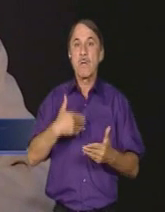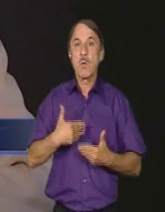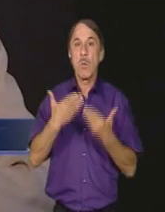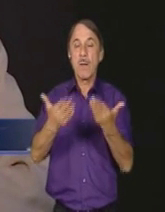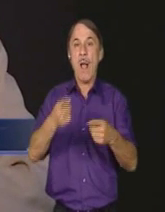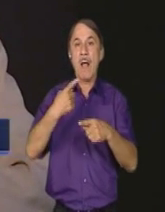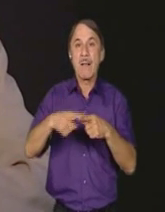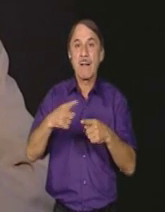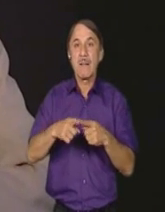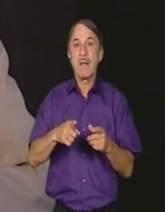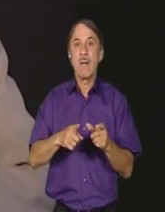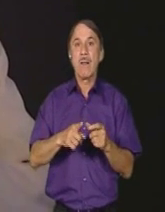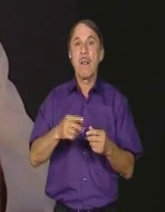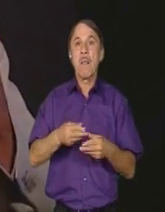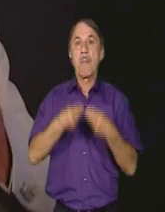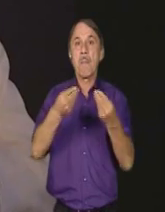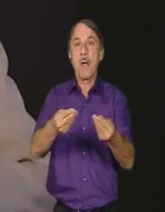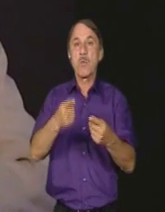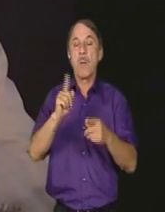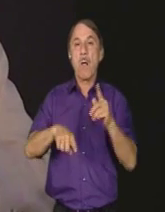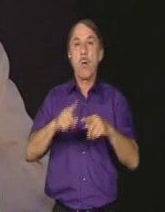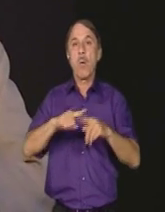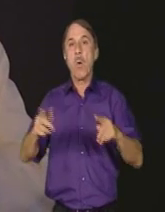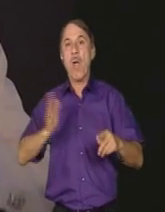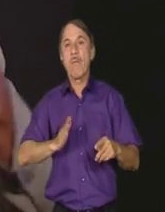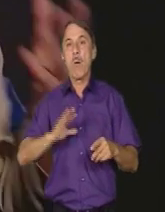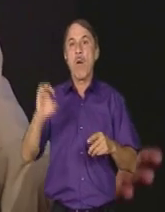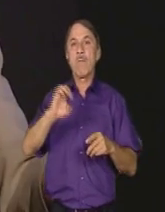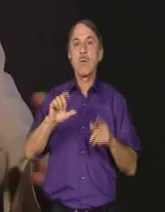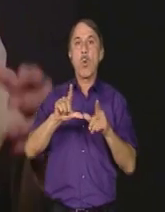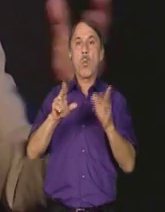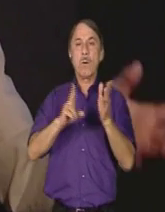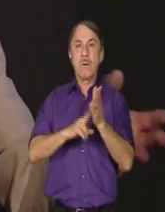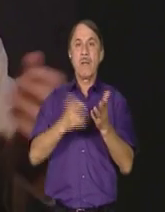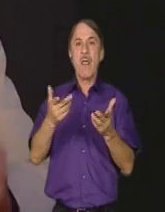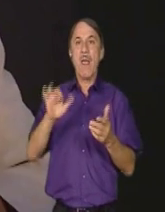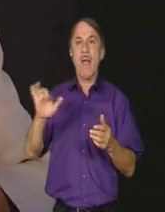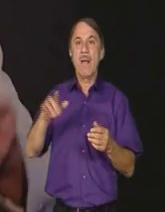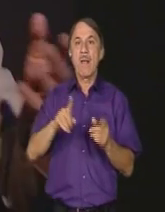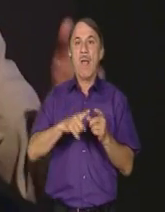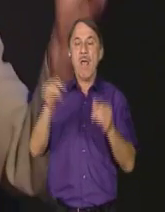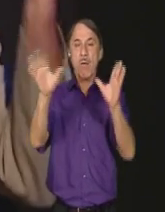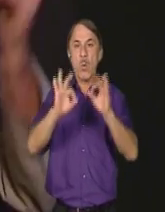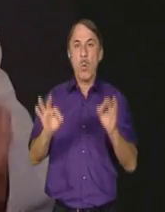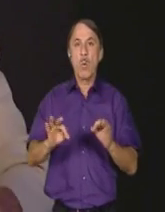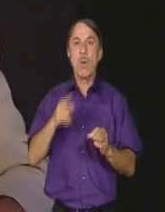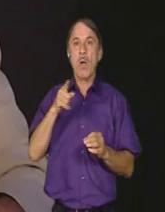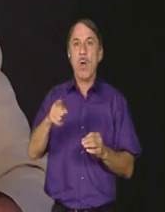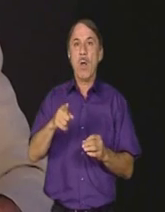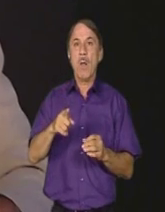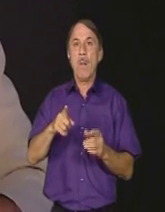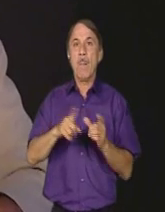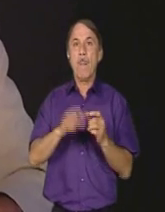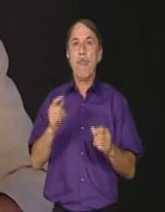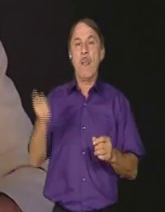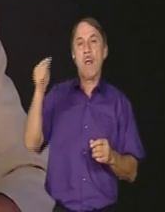dati kredite, daćemo nešto iz fonda Evropske unije da biste vi uredili oblast recimo